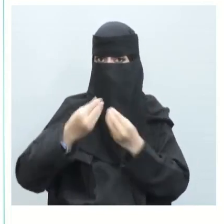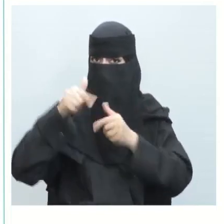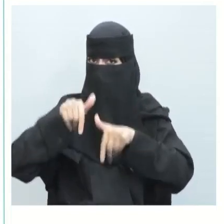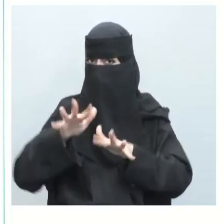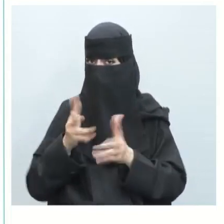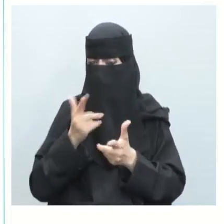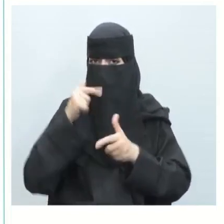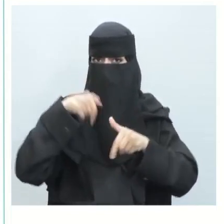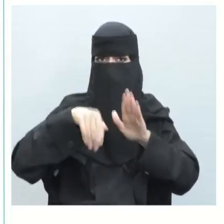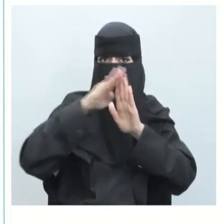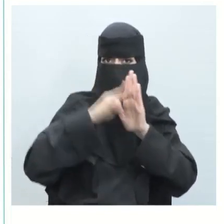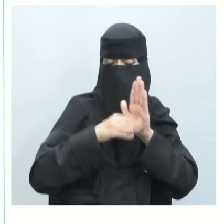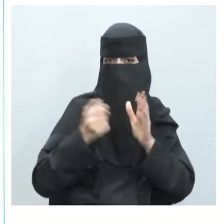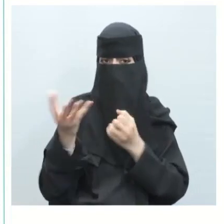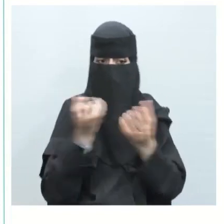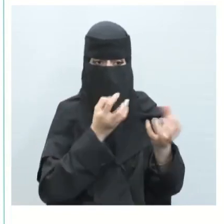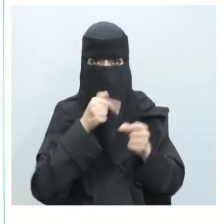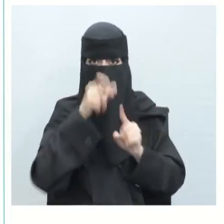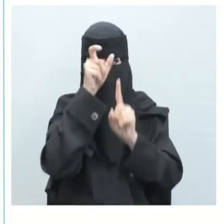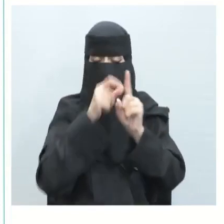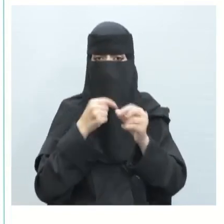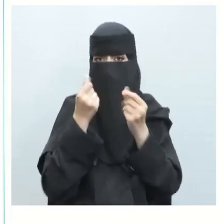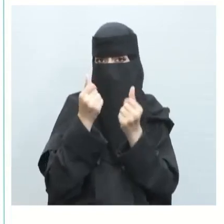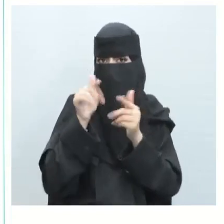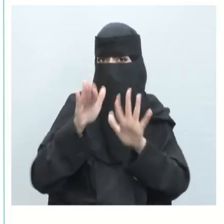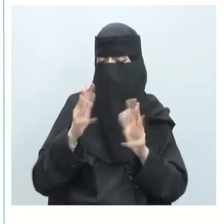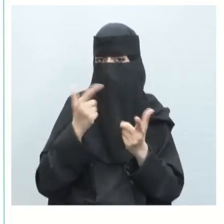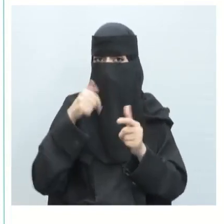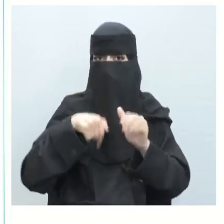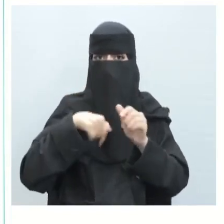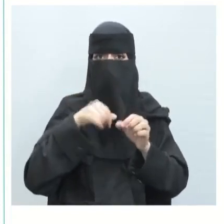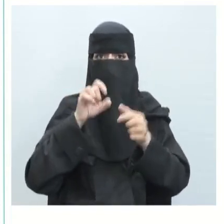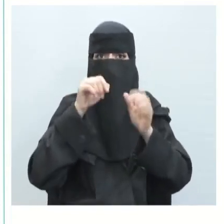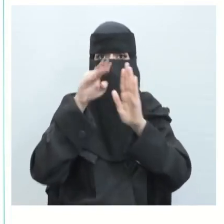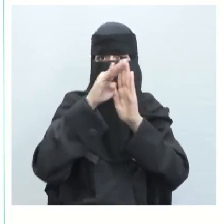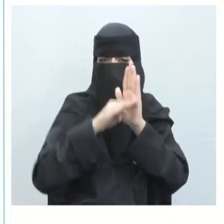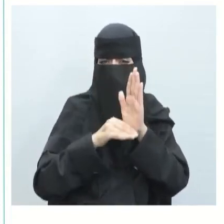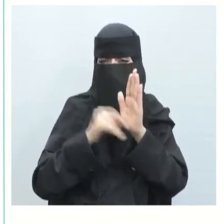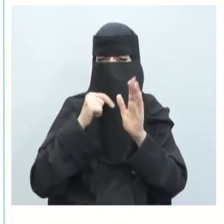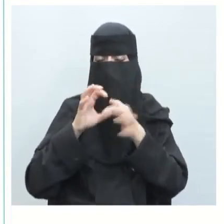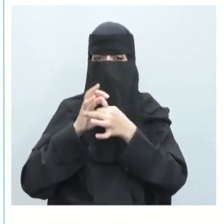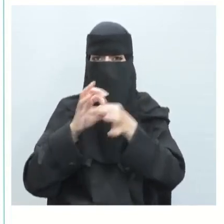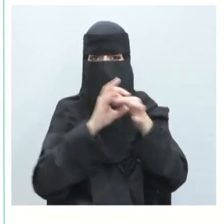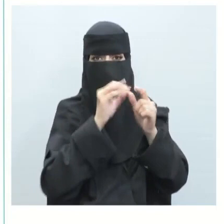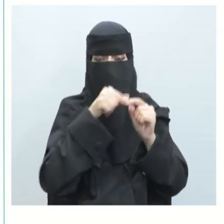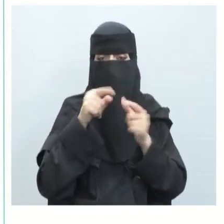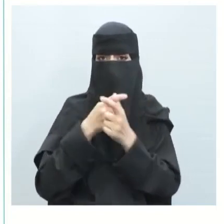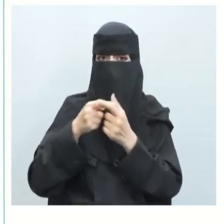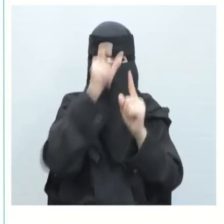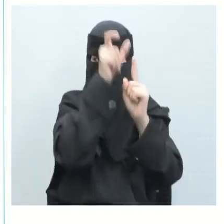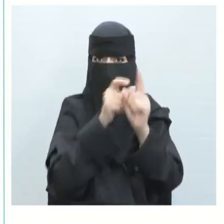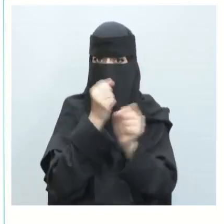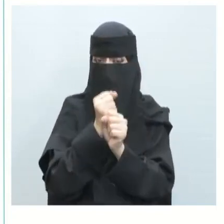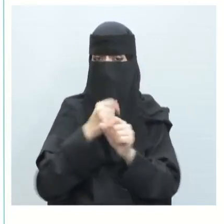كيف نرتب الموارد البشريه الماديه كيف ننظم العلاقات بين الموظفين بين المسؤولين